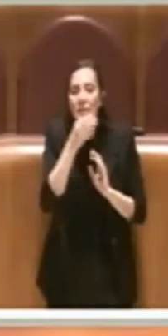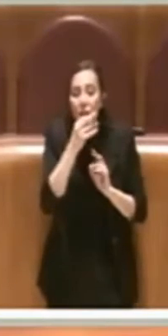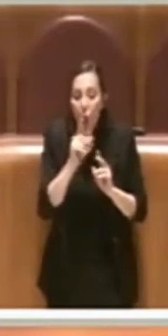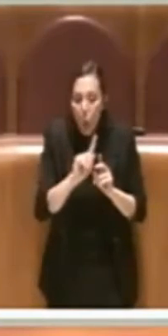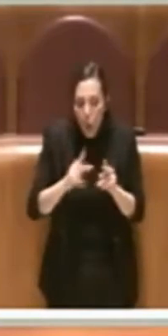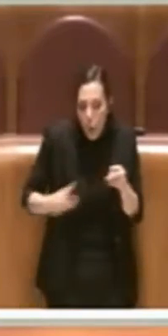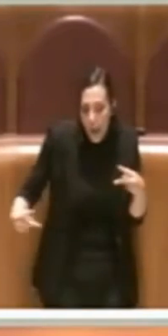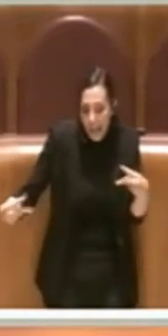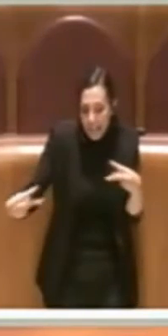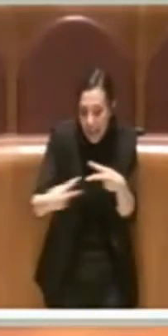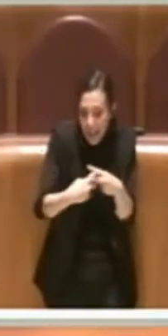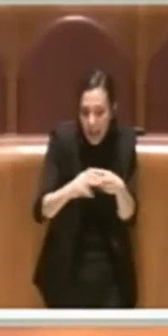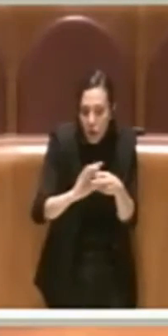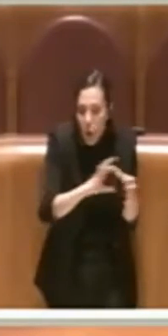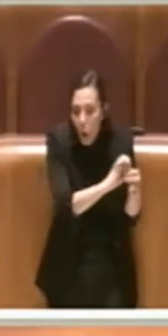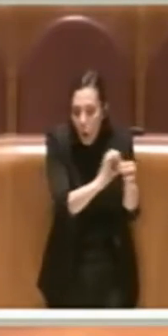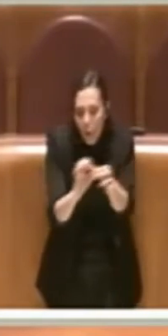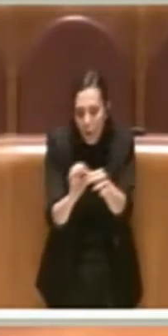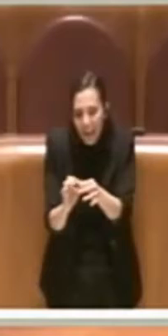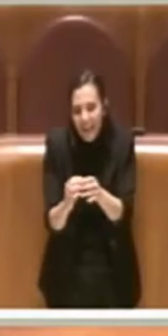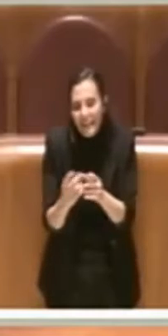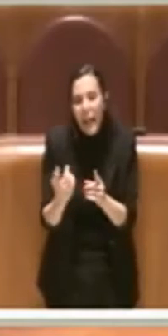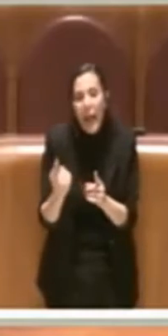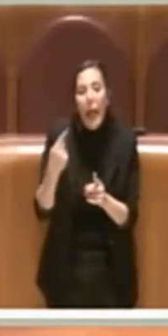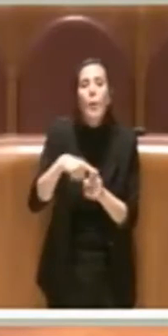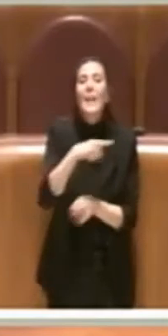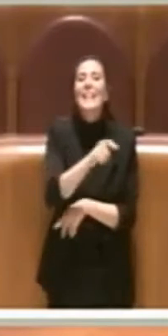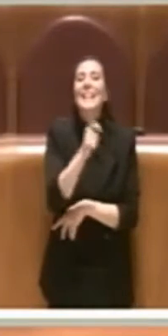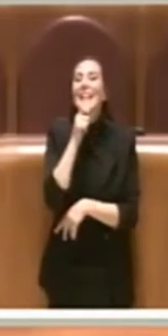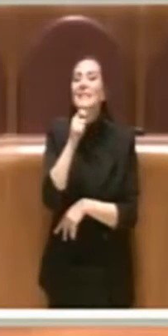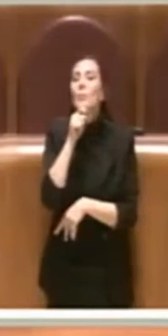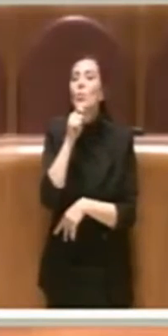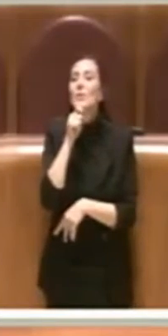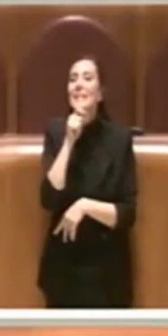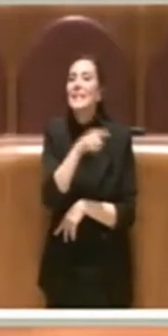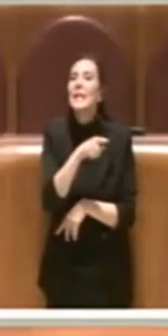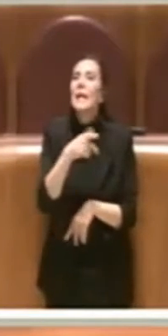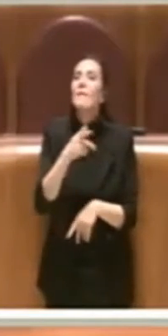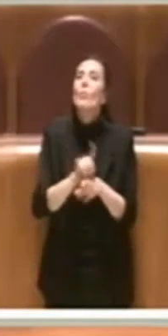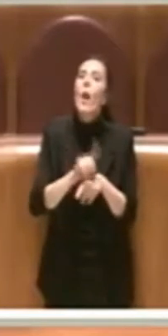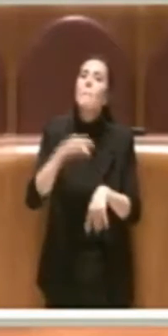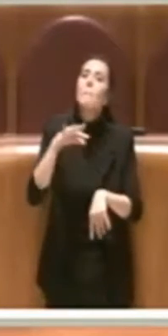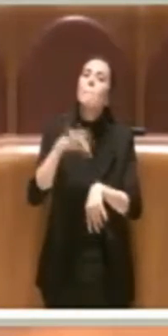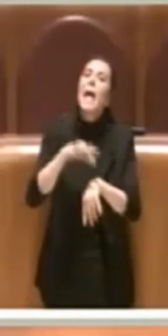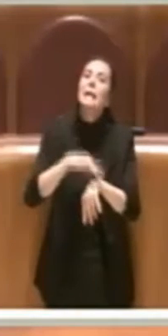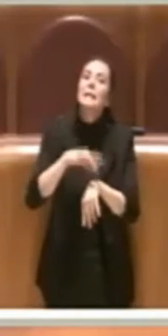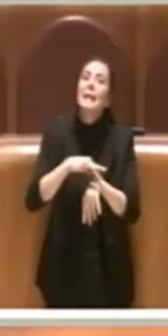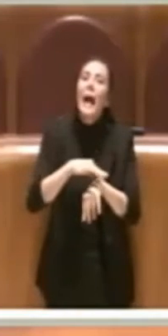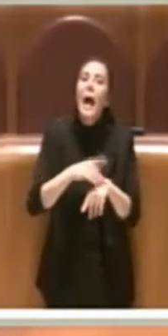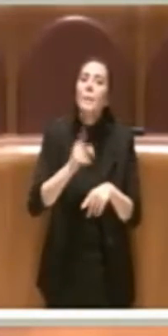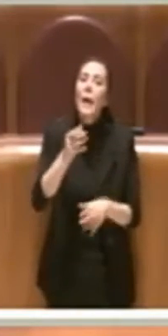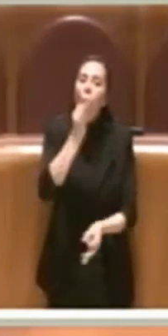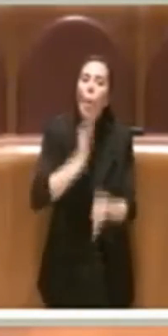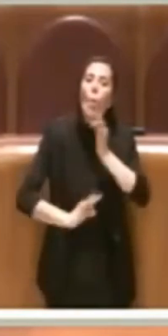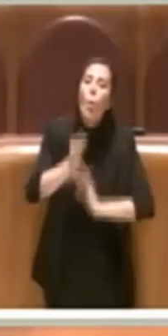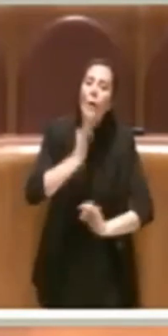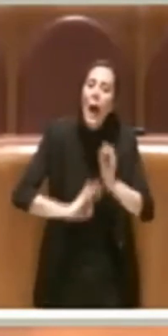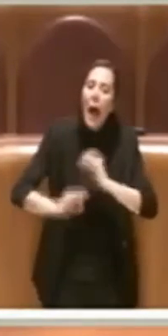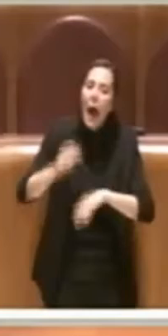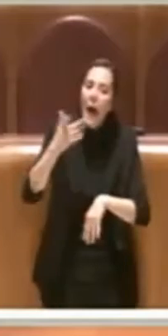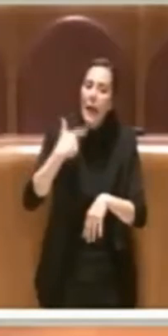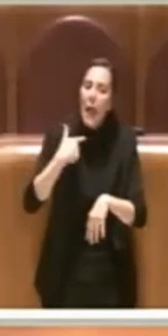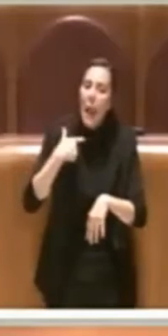né collegate, e addirittura spacciate per dispositivi medicali contro la ludopatia. Ovviamente c'è una richiesta.